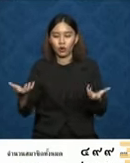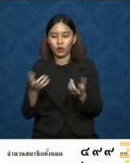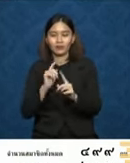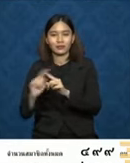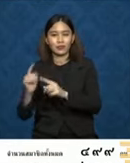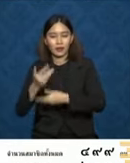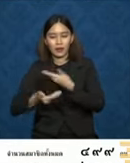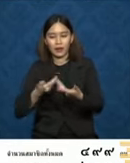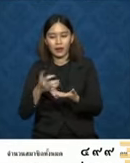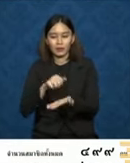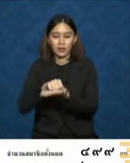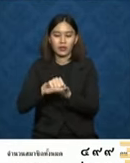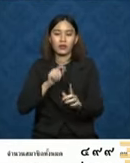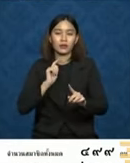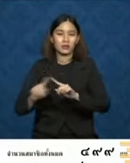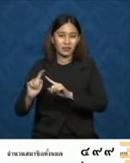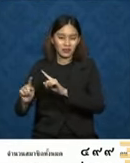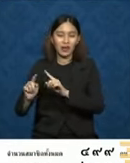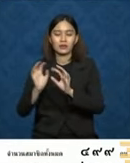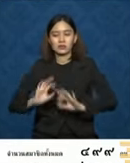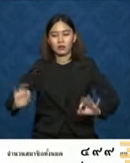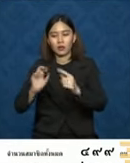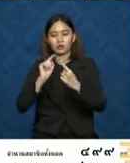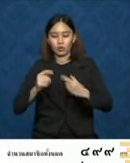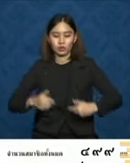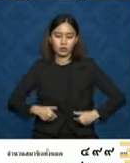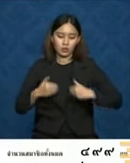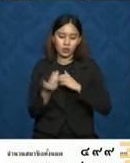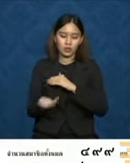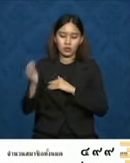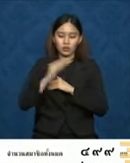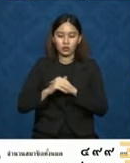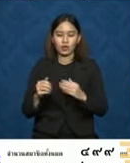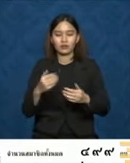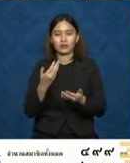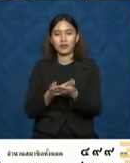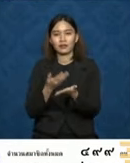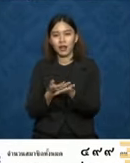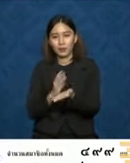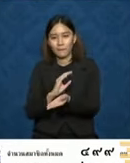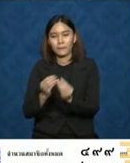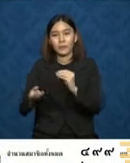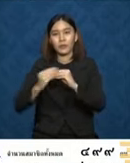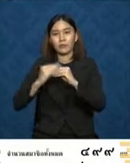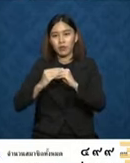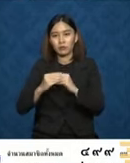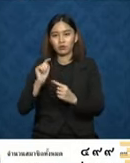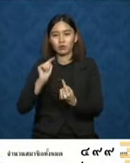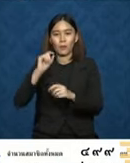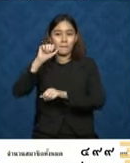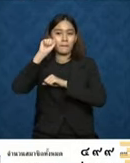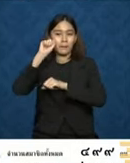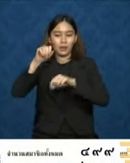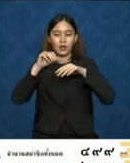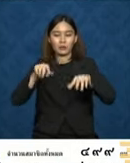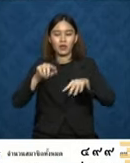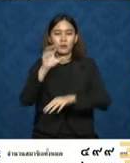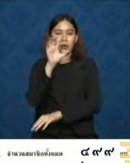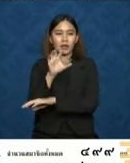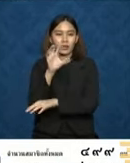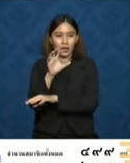และบริโภคและบริการต่างๆที่จำเป็นต่อการดำรงชีพมีการปรับราคาสูงขึ้นประกอบกับประกาศข้างต้นได้